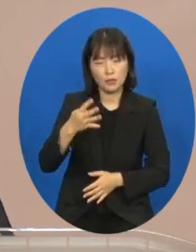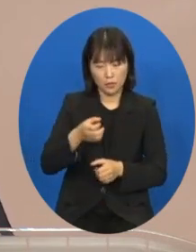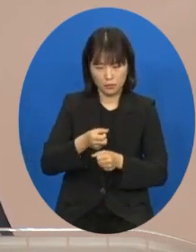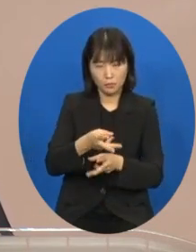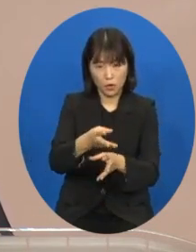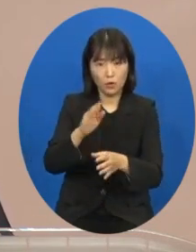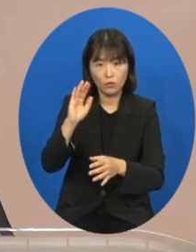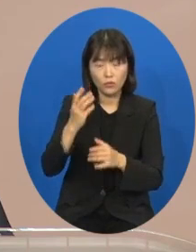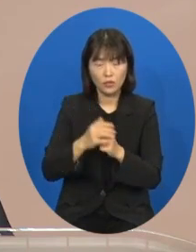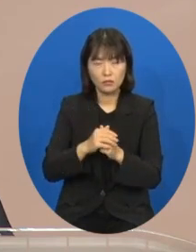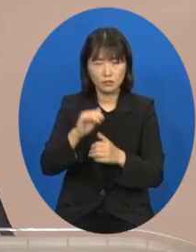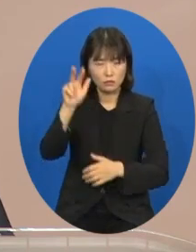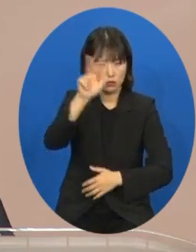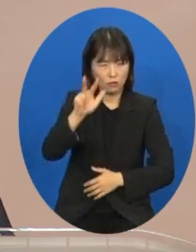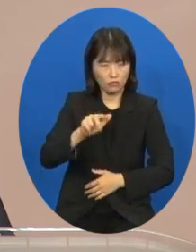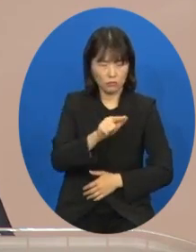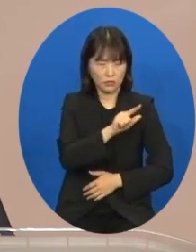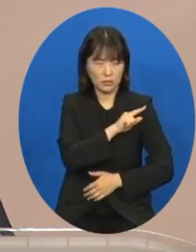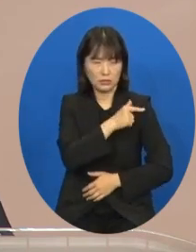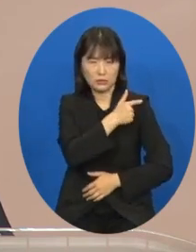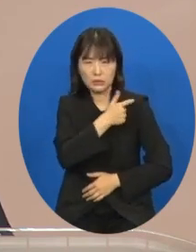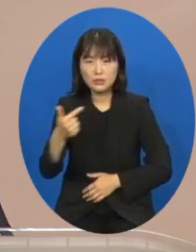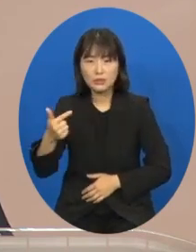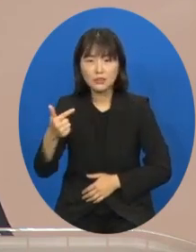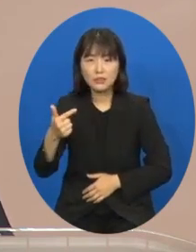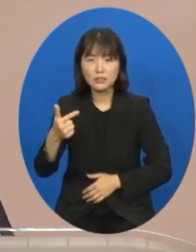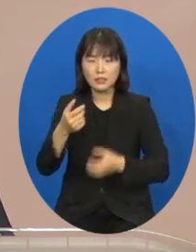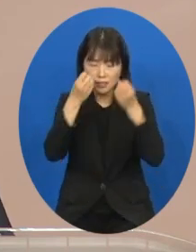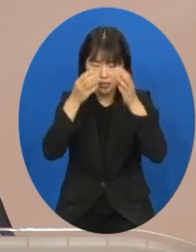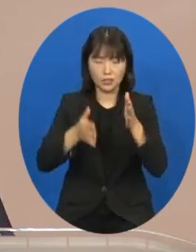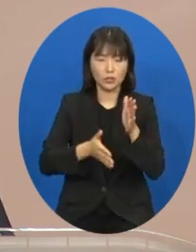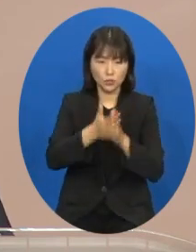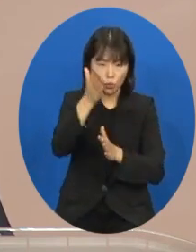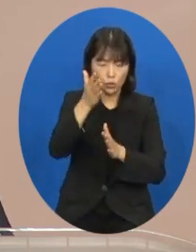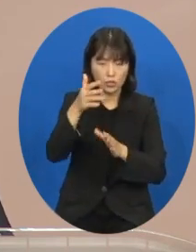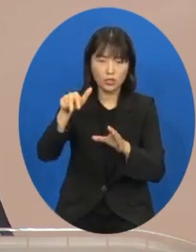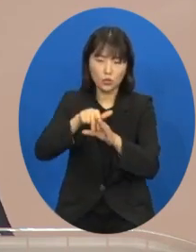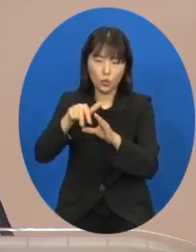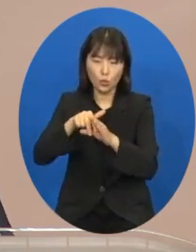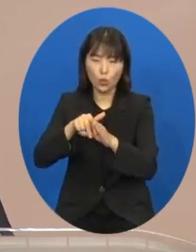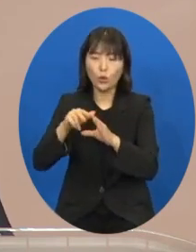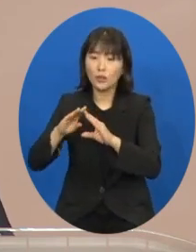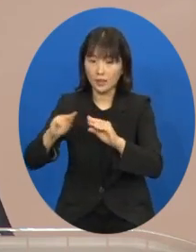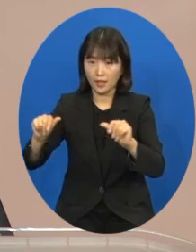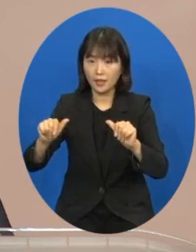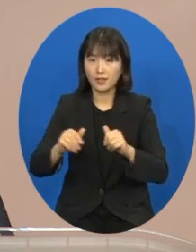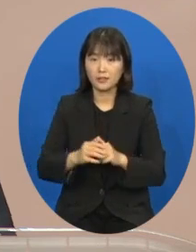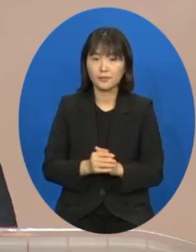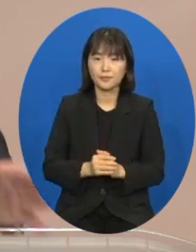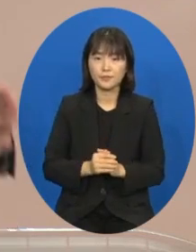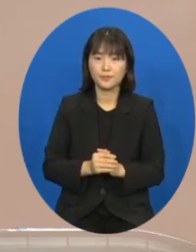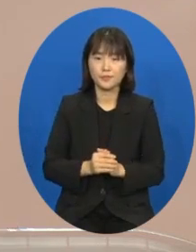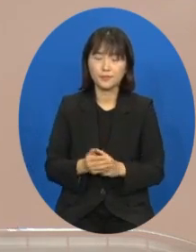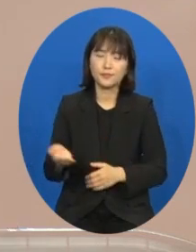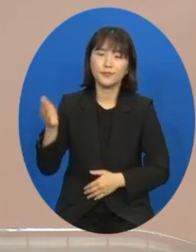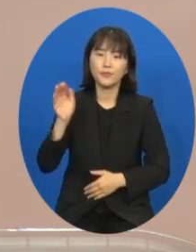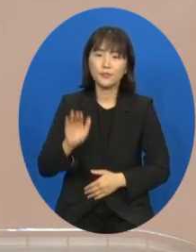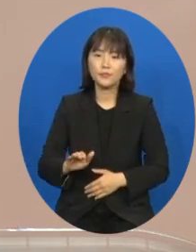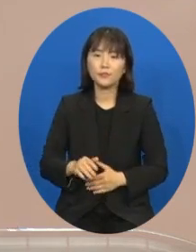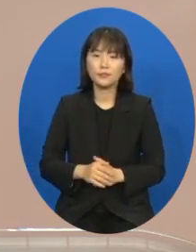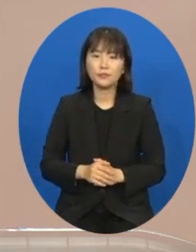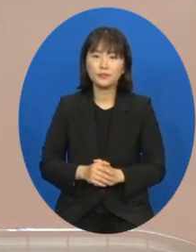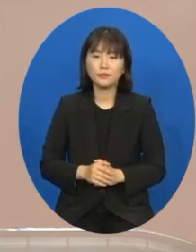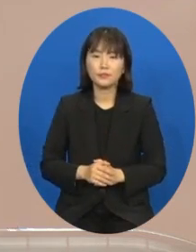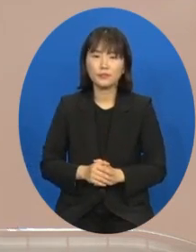아마 전국에서 제일 큰 그런 신도시 종교부지일 겁니다. 그런데